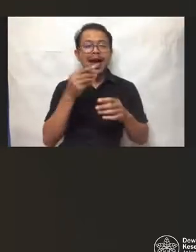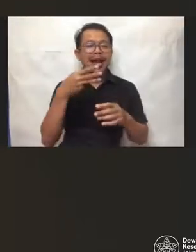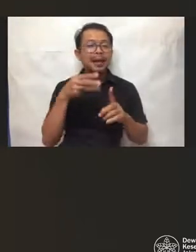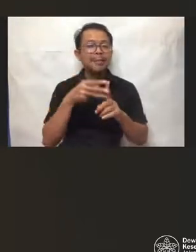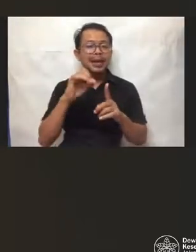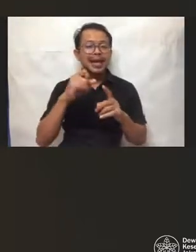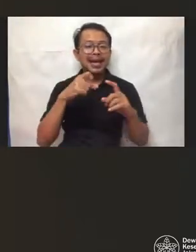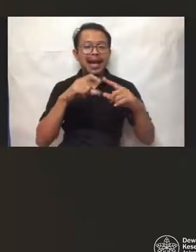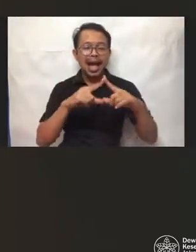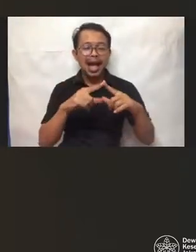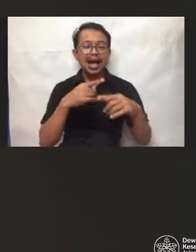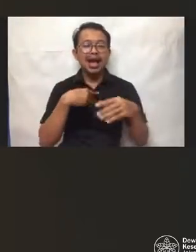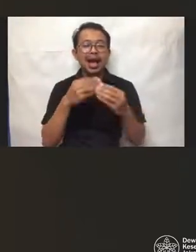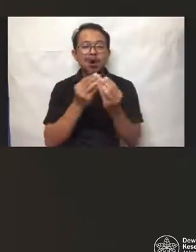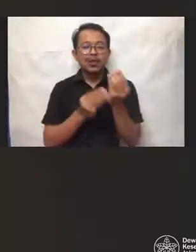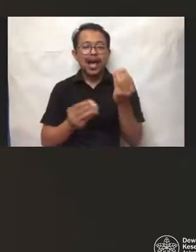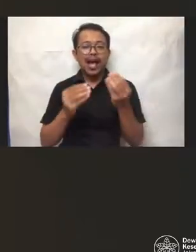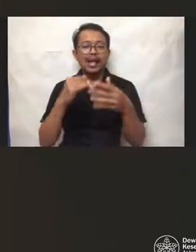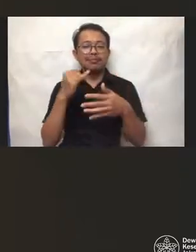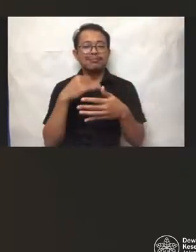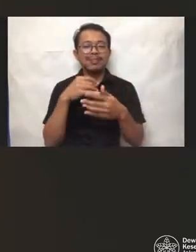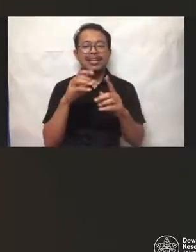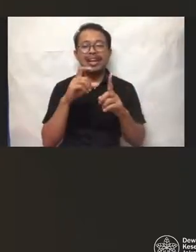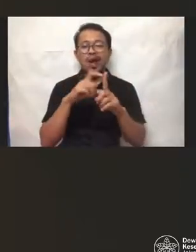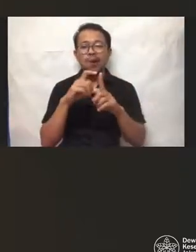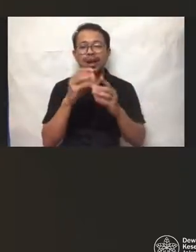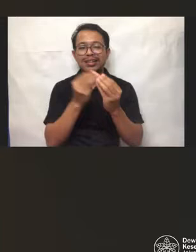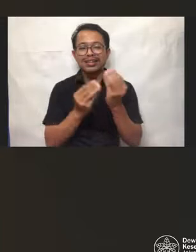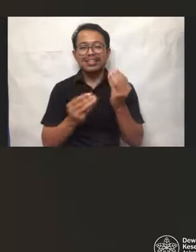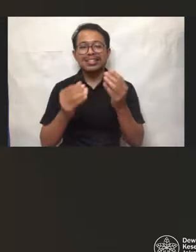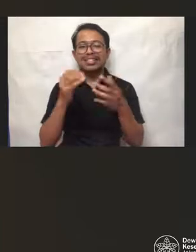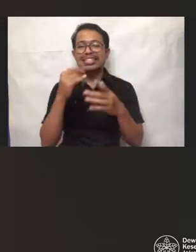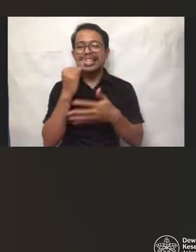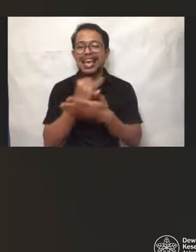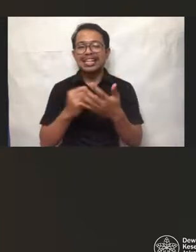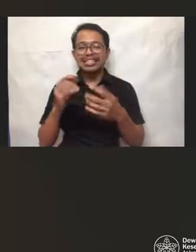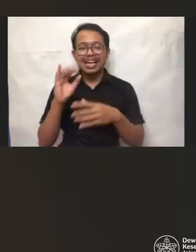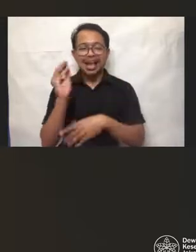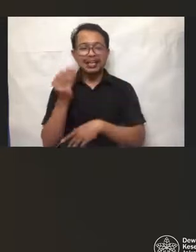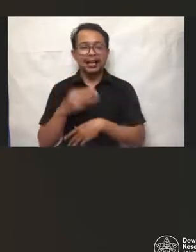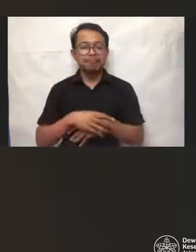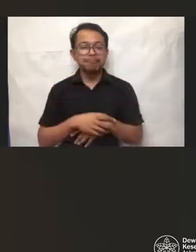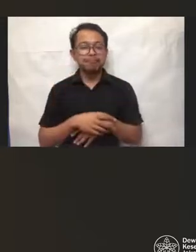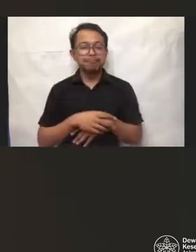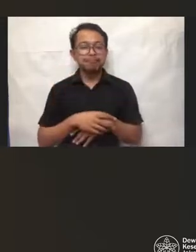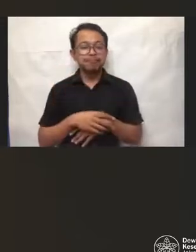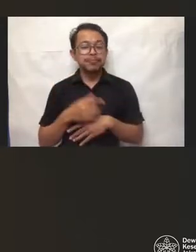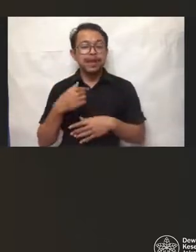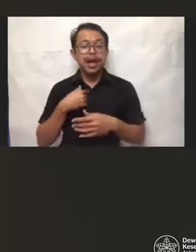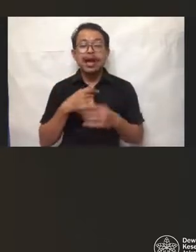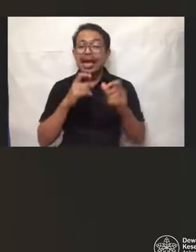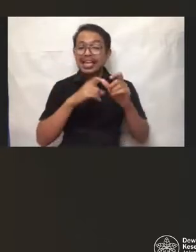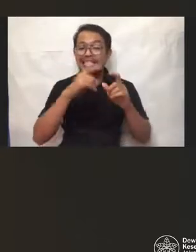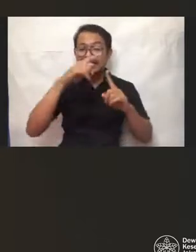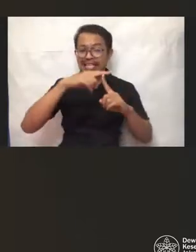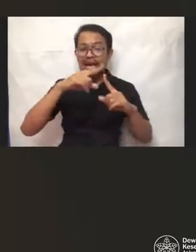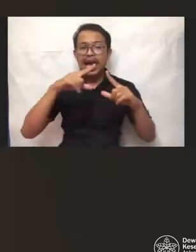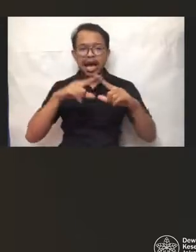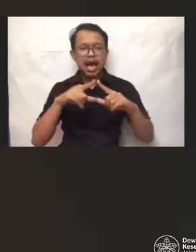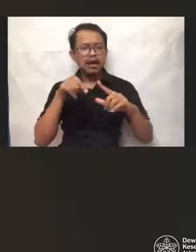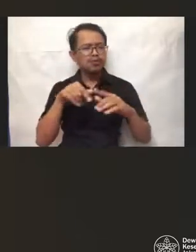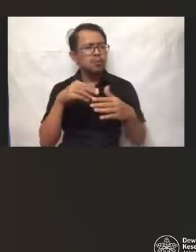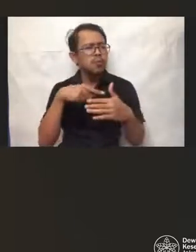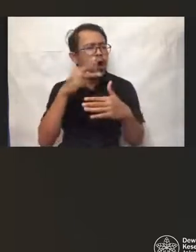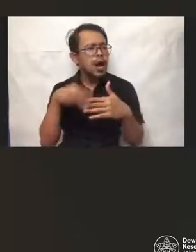Kesenian Jakarta, akan memandu jalannya program. Sutan Takdir Ali Syahbana Memorial Lecture adalah sebuah program